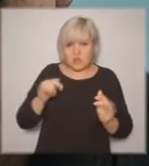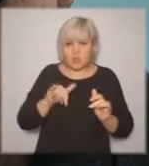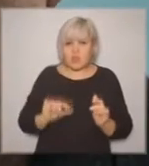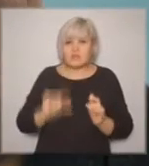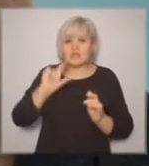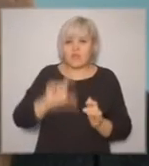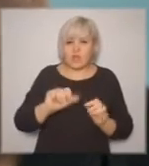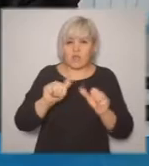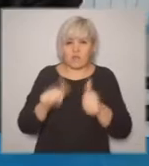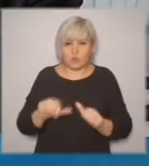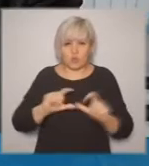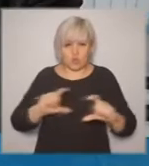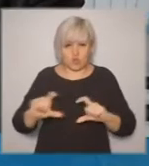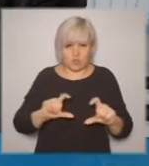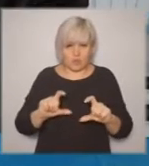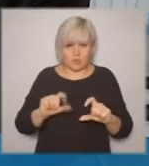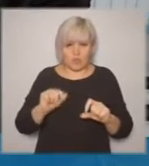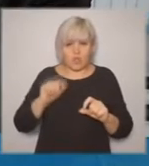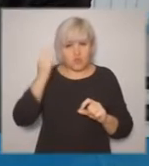сама фигура имеет ножку,